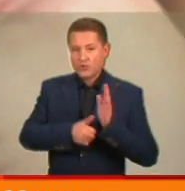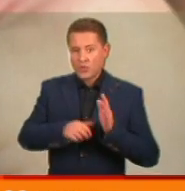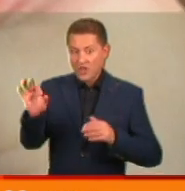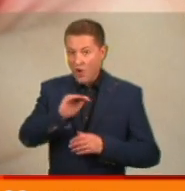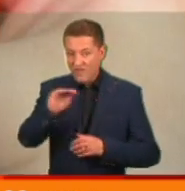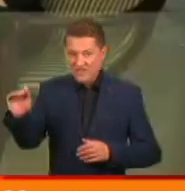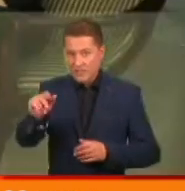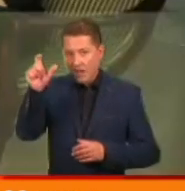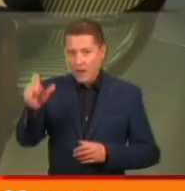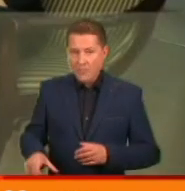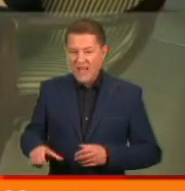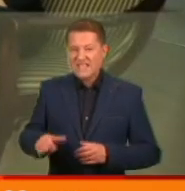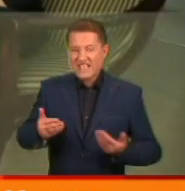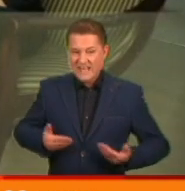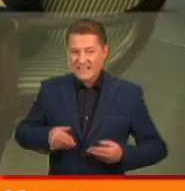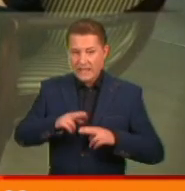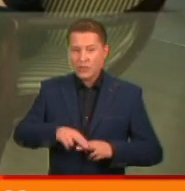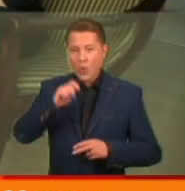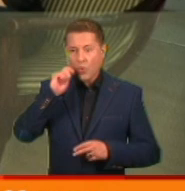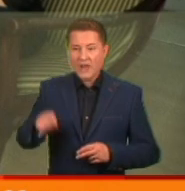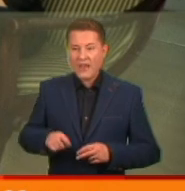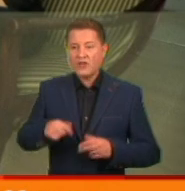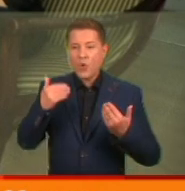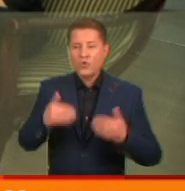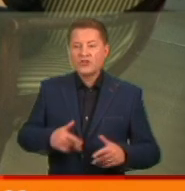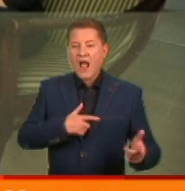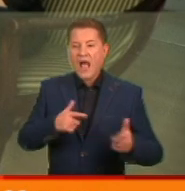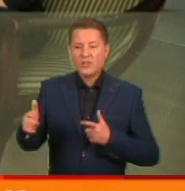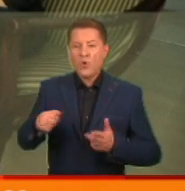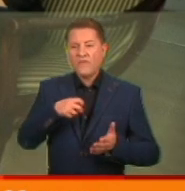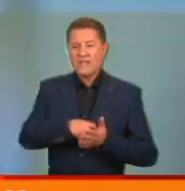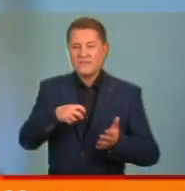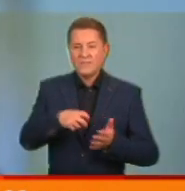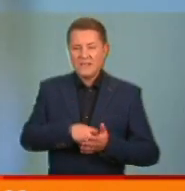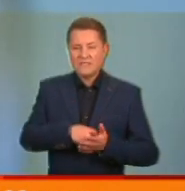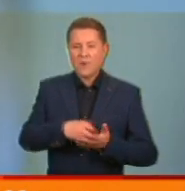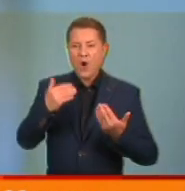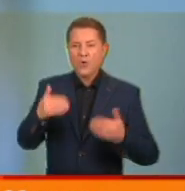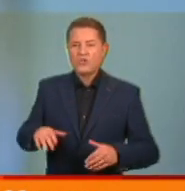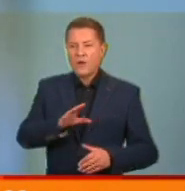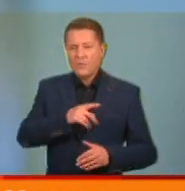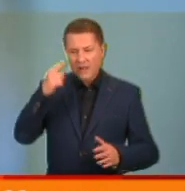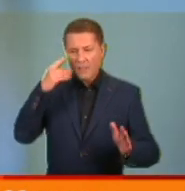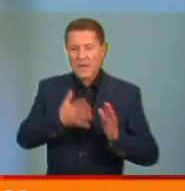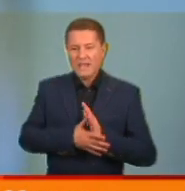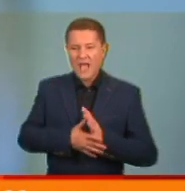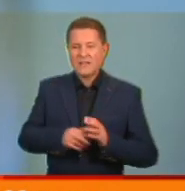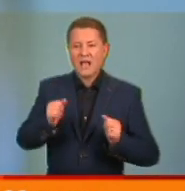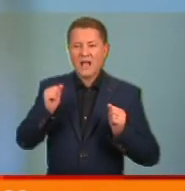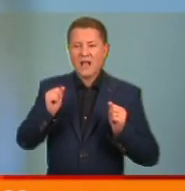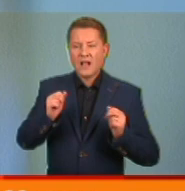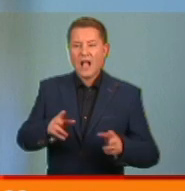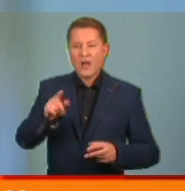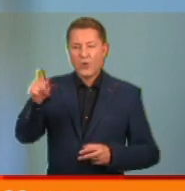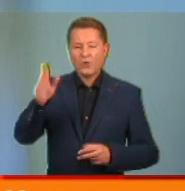громадянин України. Ведь уже готовились письма, уже, собственно, ну, уже было понятно, как бы, где он будет